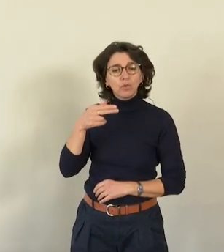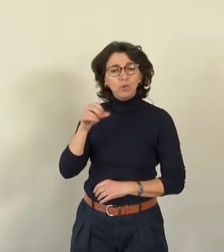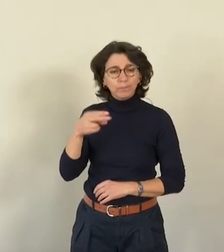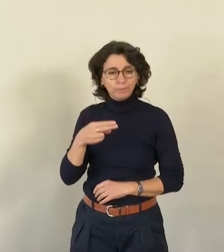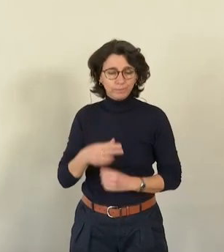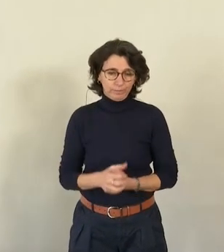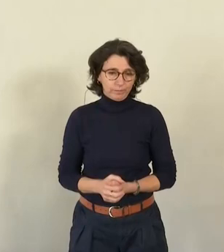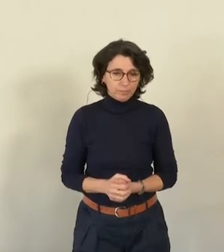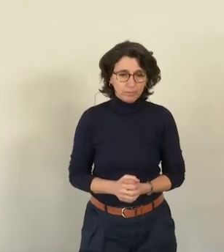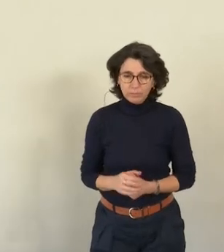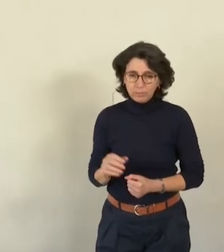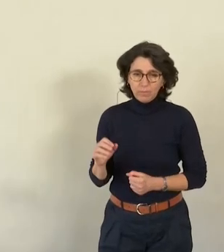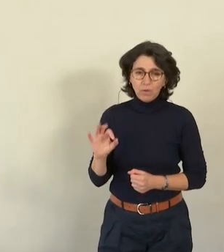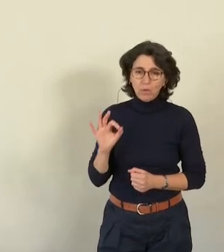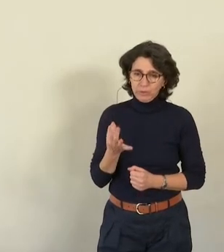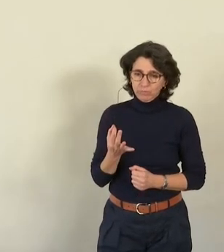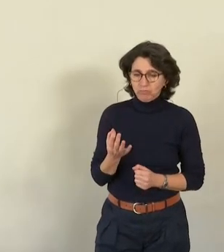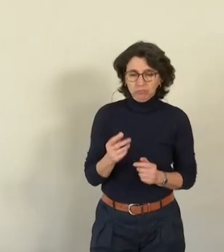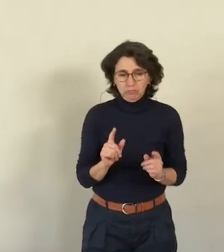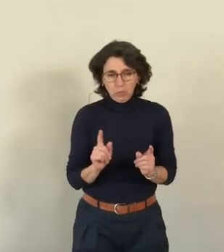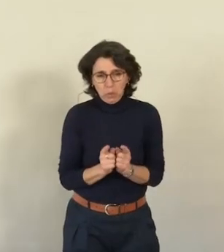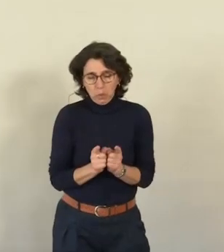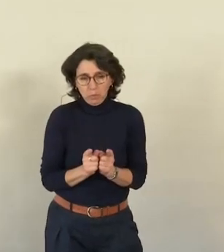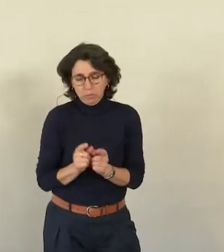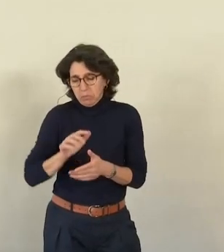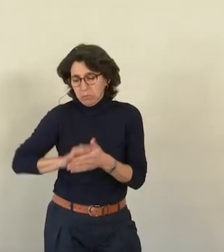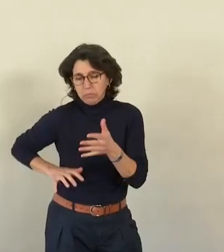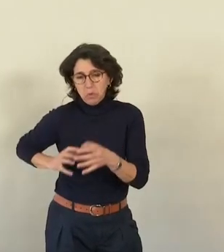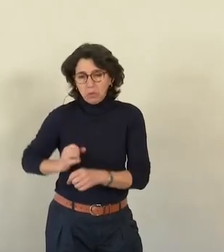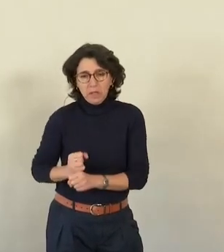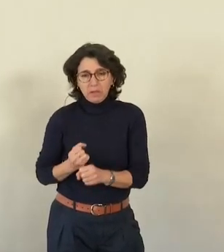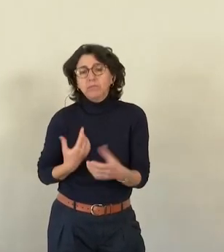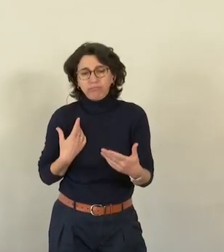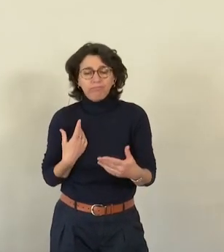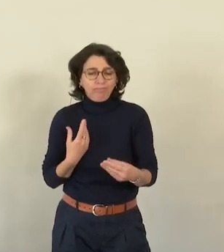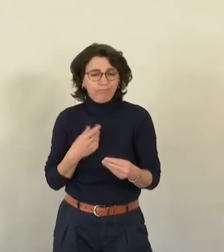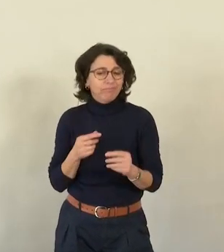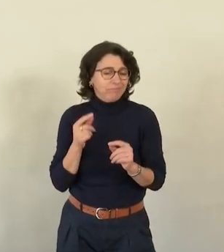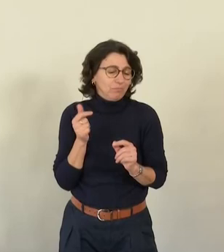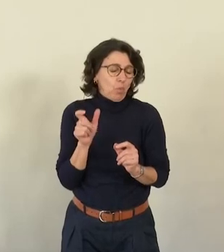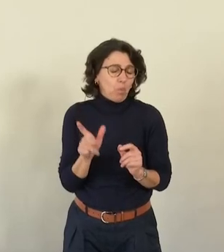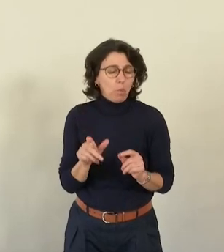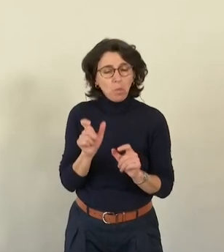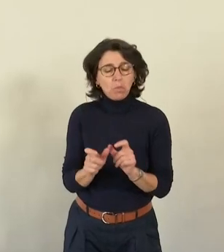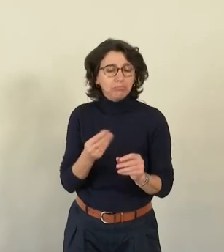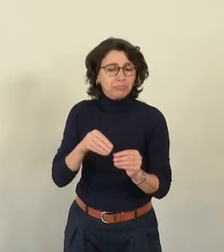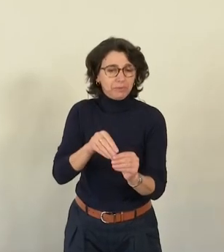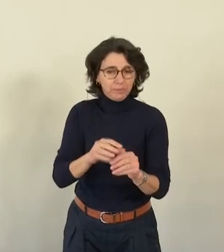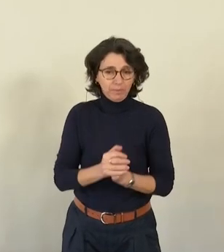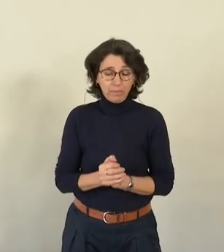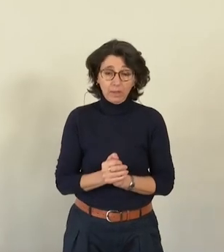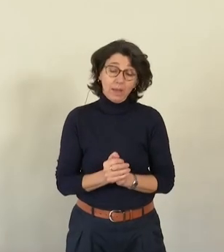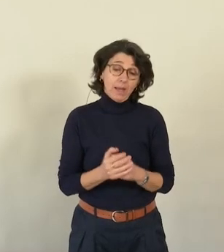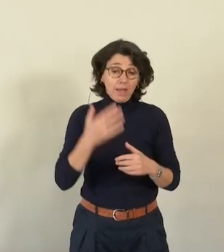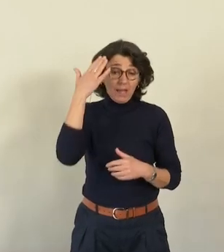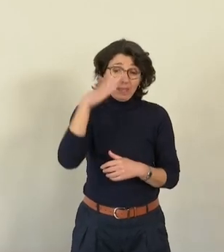oui juste quelques mots sur ce rendu acte qui est graen effectivement les procédures habituelles liste d'ailleurs dans laquelle je voudrais